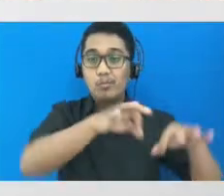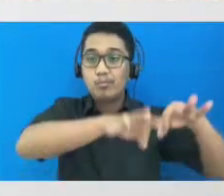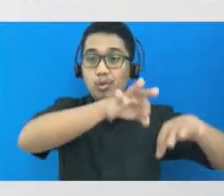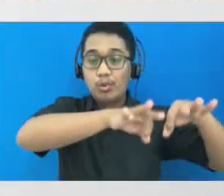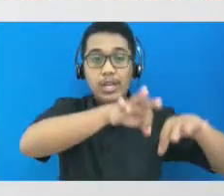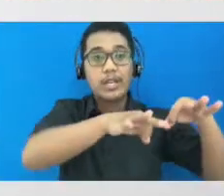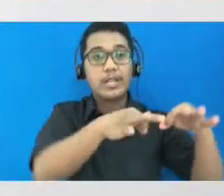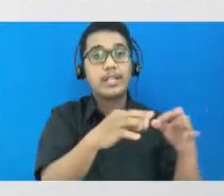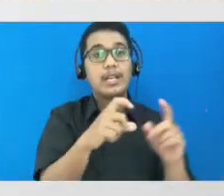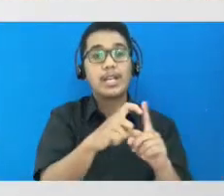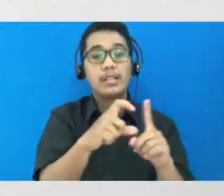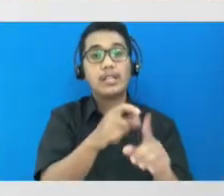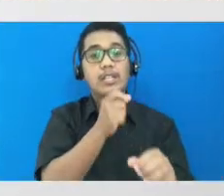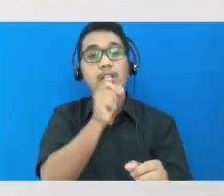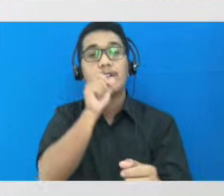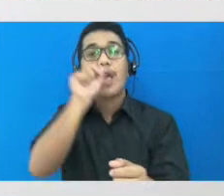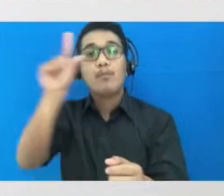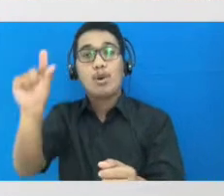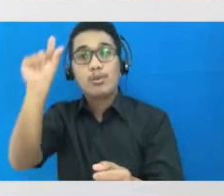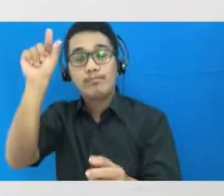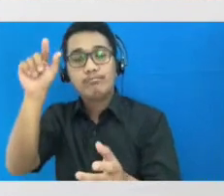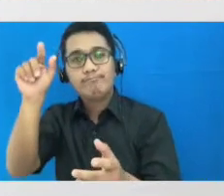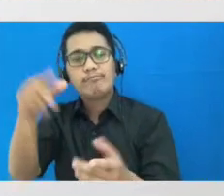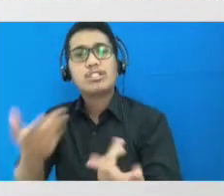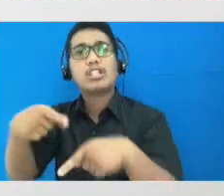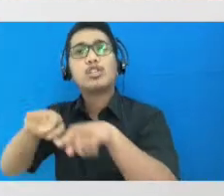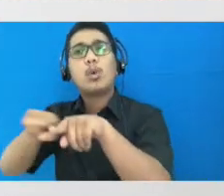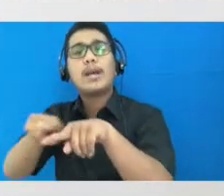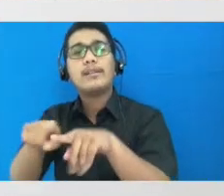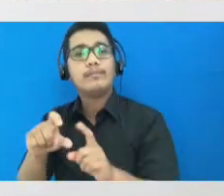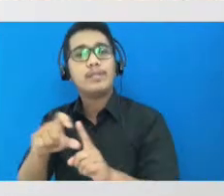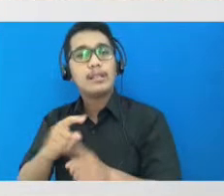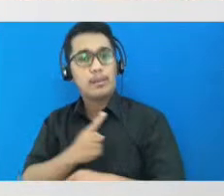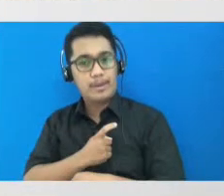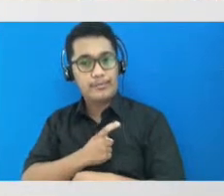harus comply kepada aturan. Nah, data privacy ini